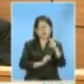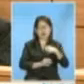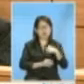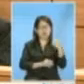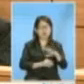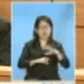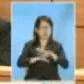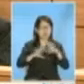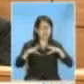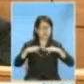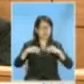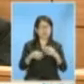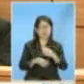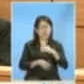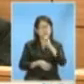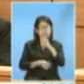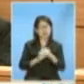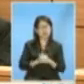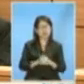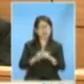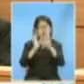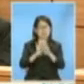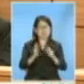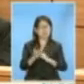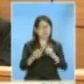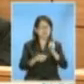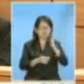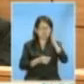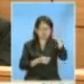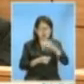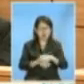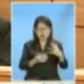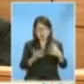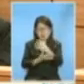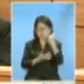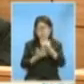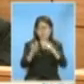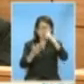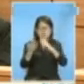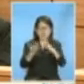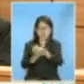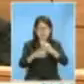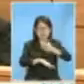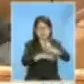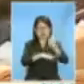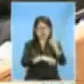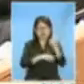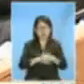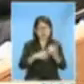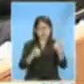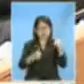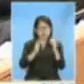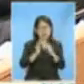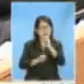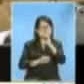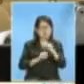และนี่นะครับที่ผมบอกว่าจะเป็นลักษณะการกินรวบประเทศไทยที่หลายๆคนบอกว่าณวันนี้นั้น